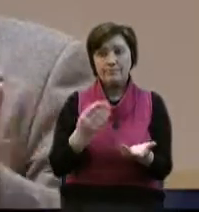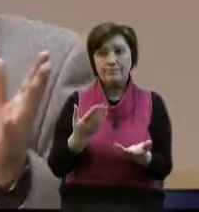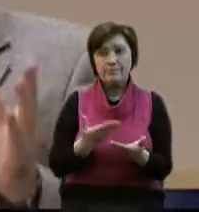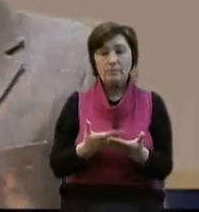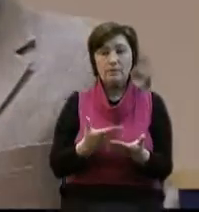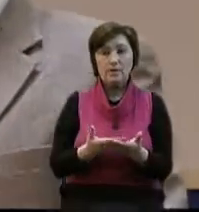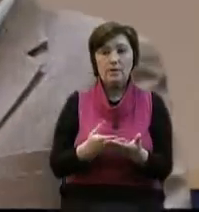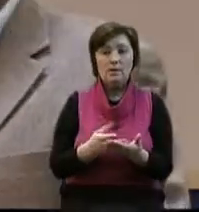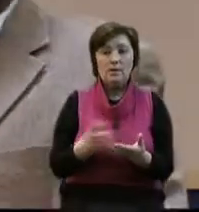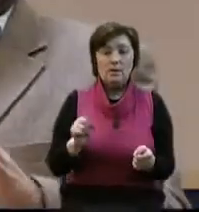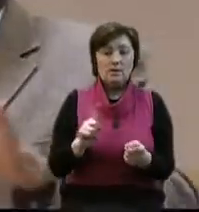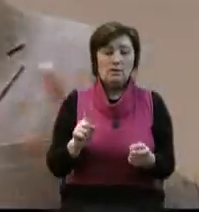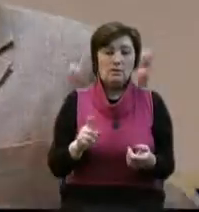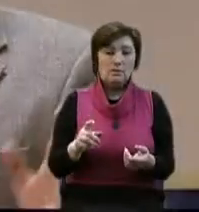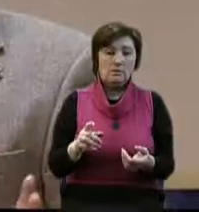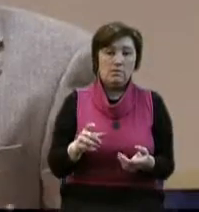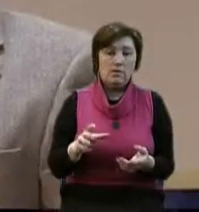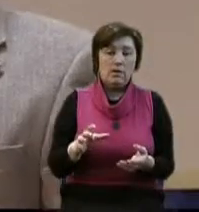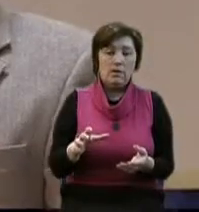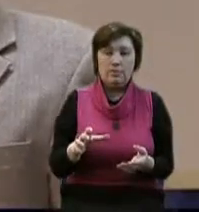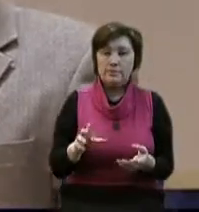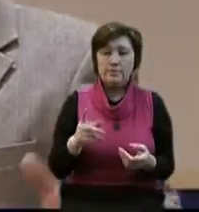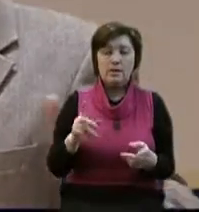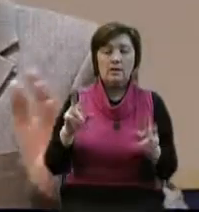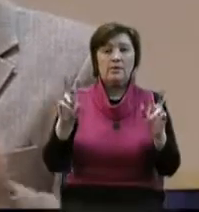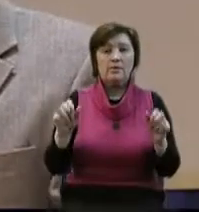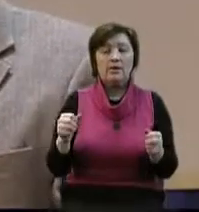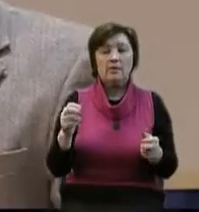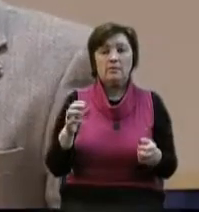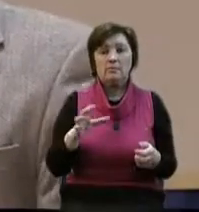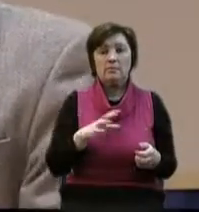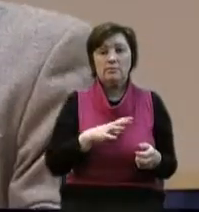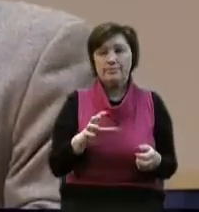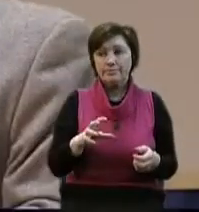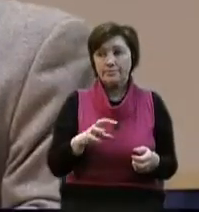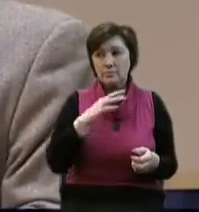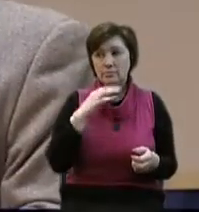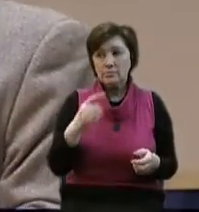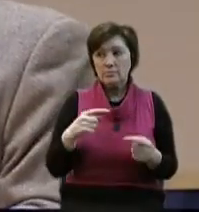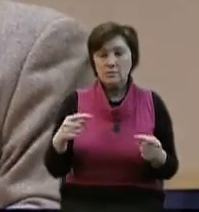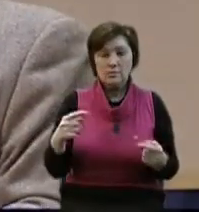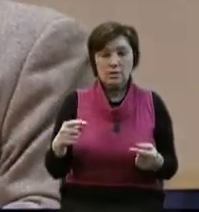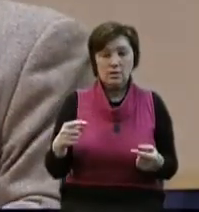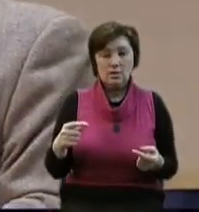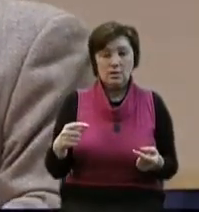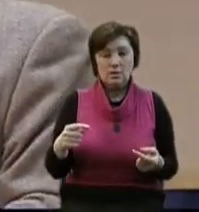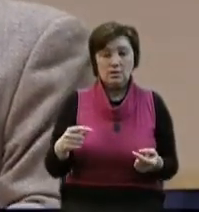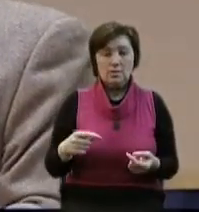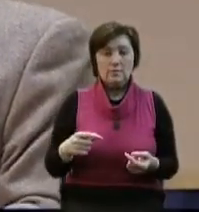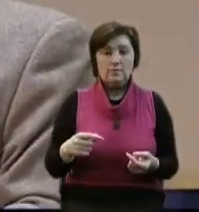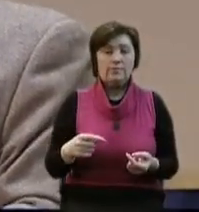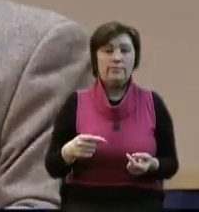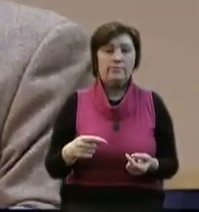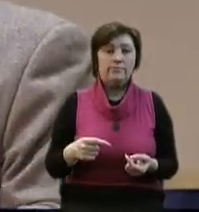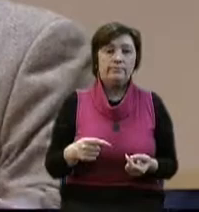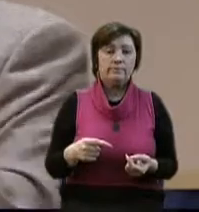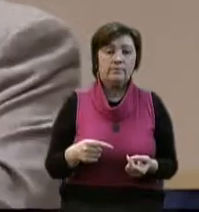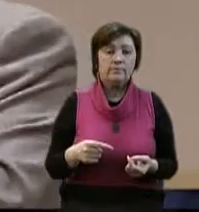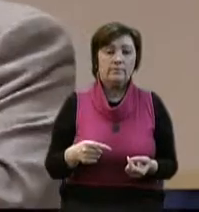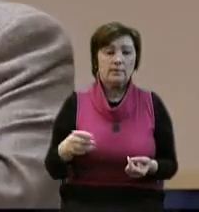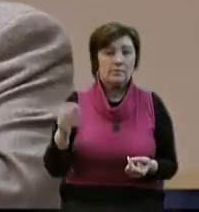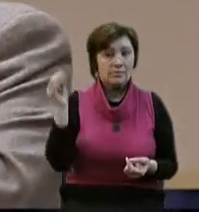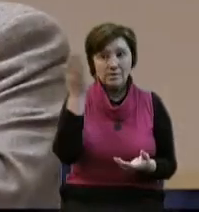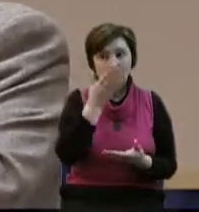понять, что это означало, и что это за правила, которые были наложены, и их было великое множество. Я прочитал